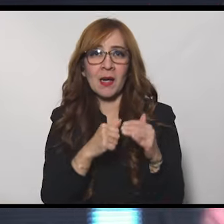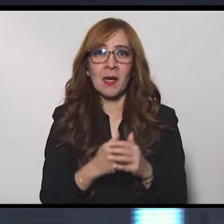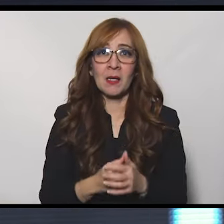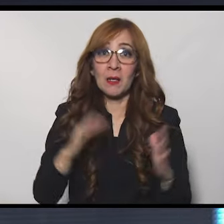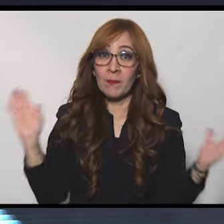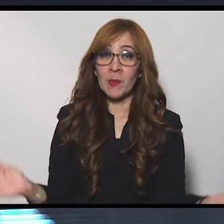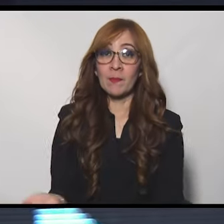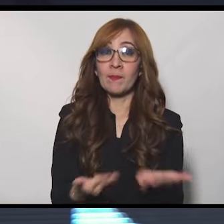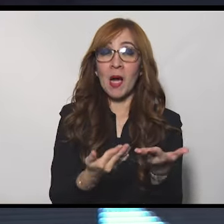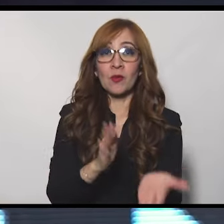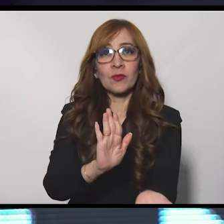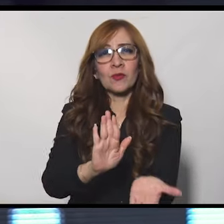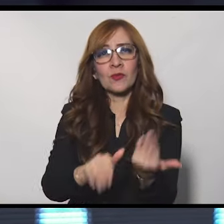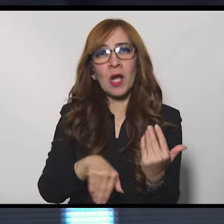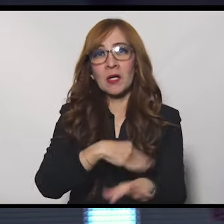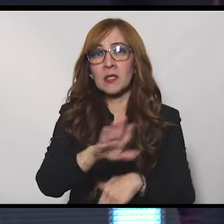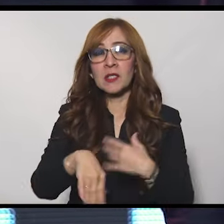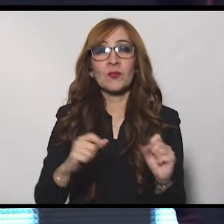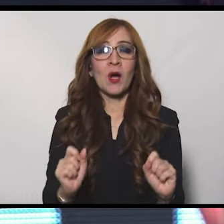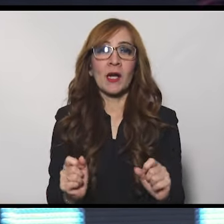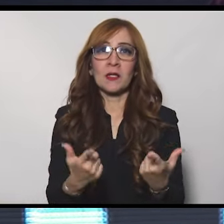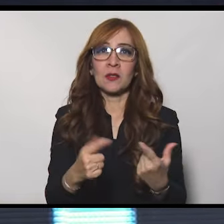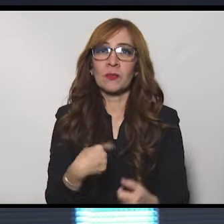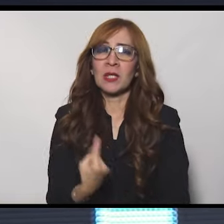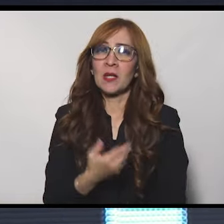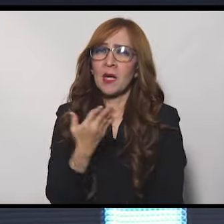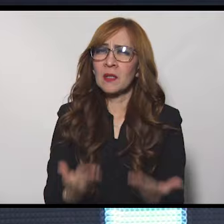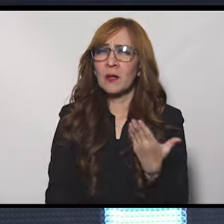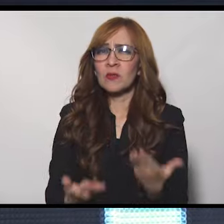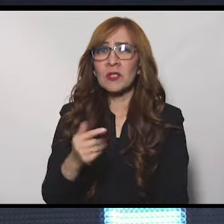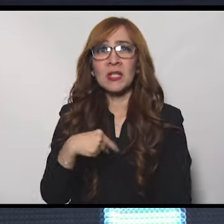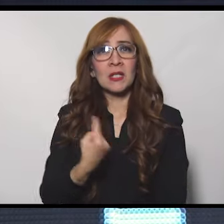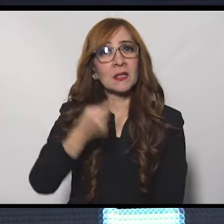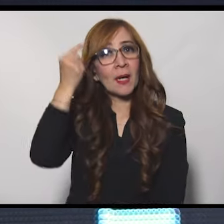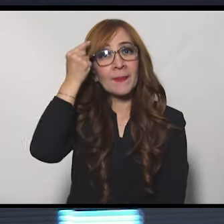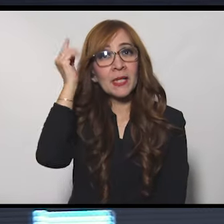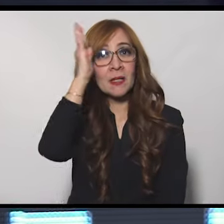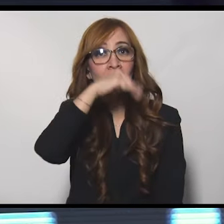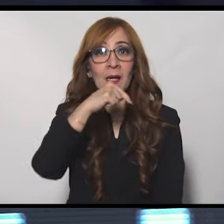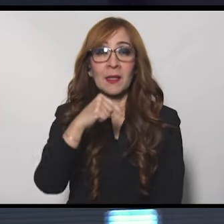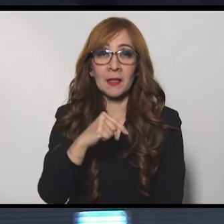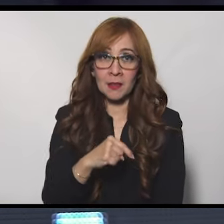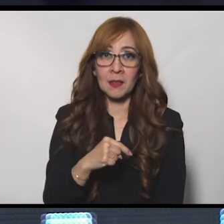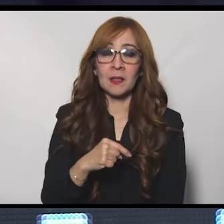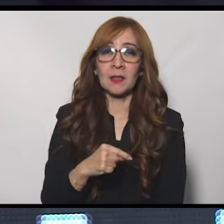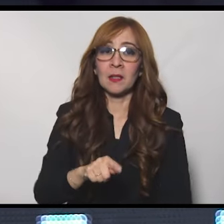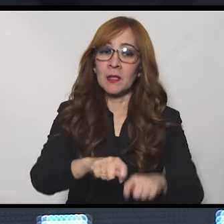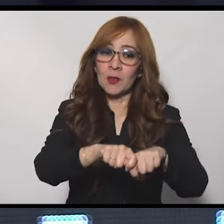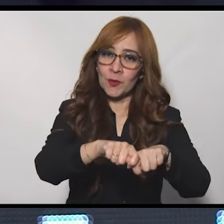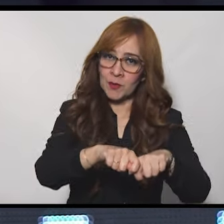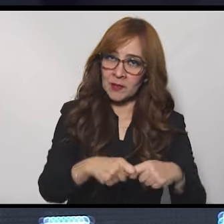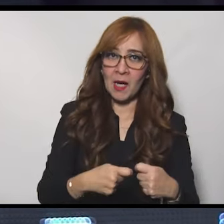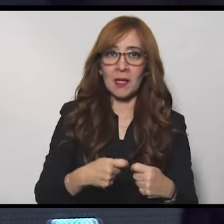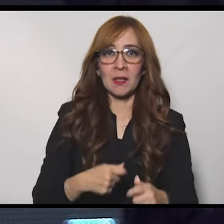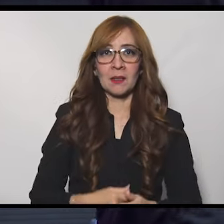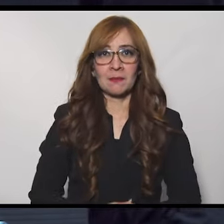kembali setiap daripada kehidupannya kita yang mungkin kita anggap hari ini itu rusak.